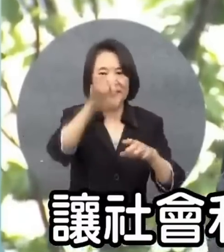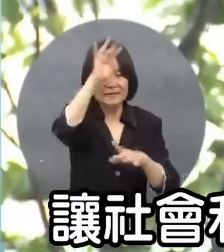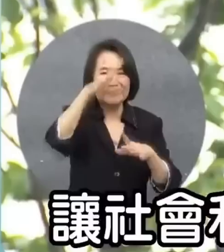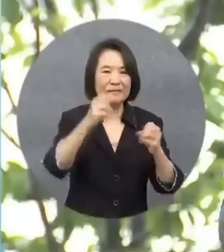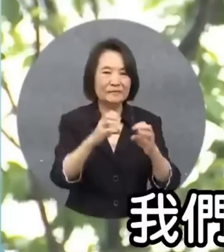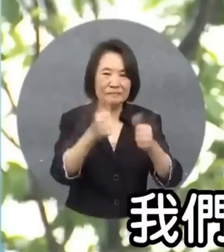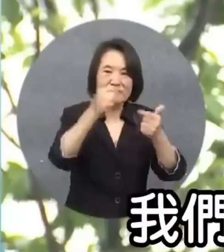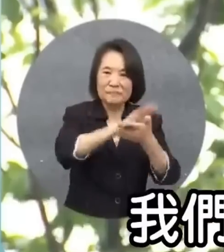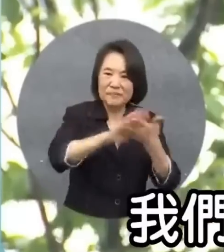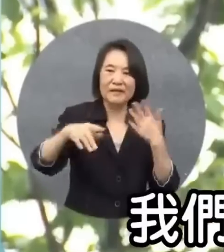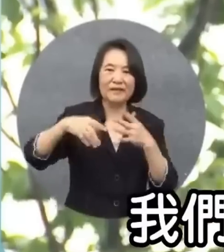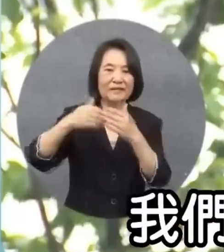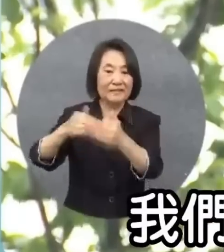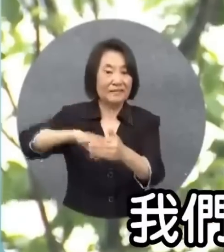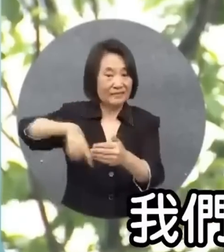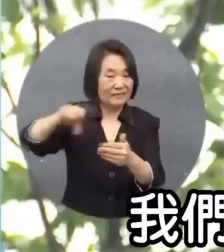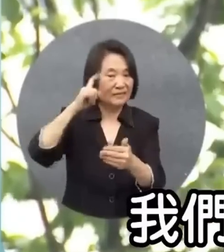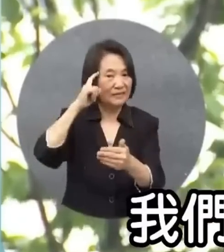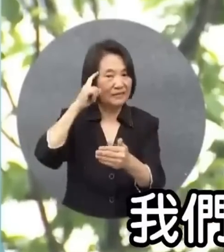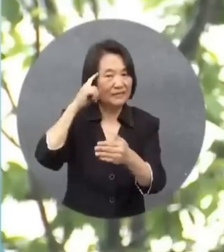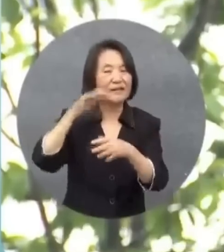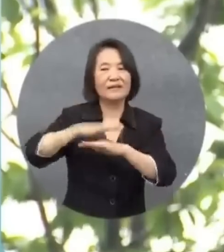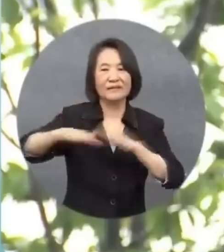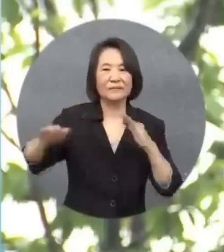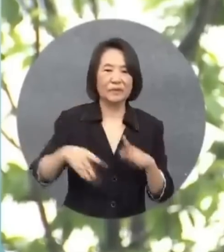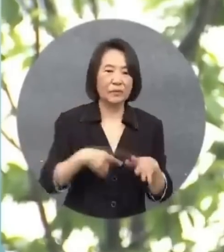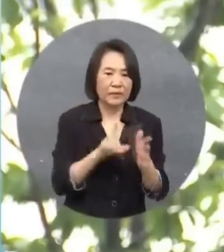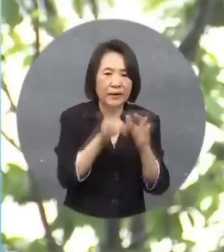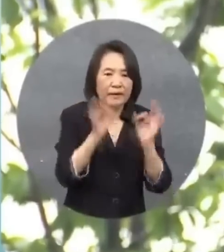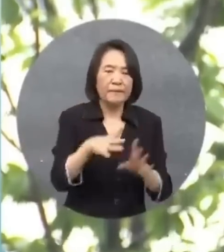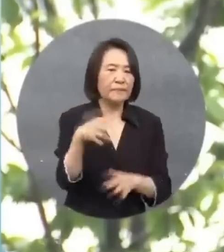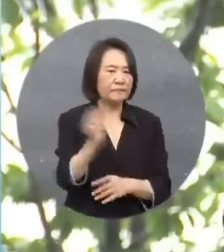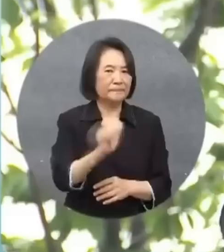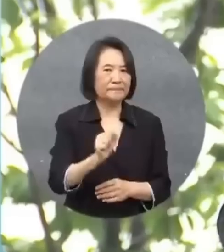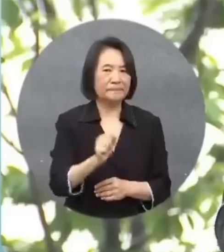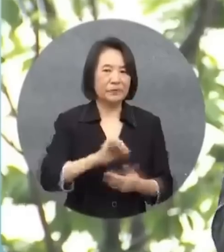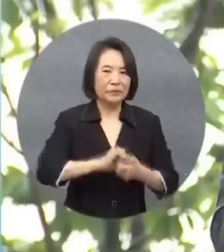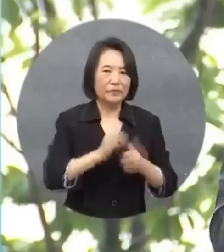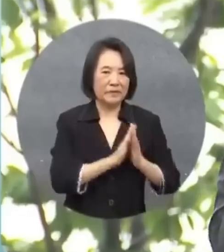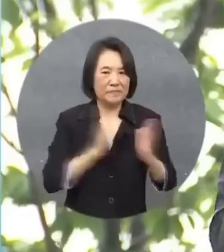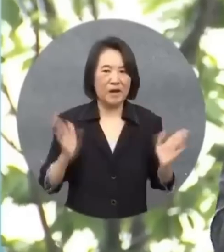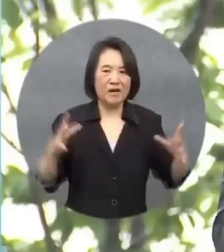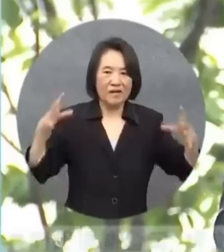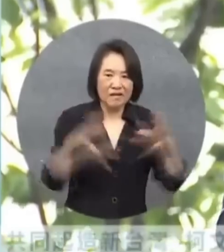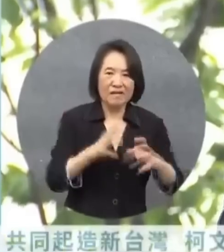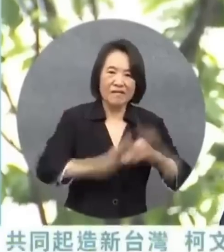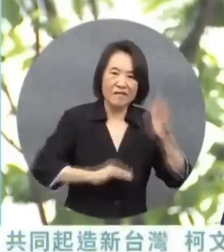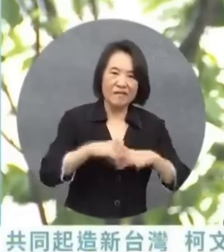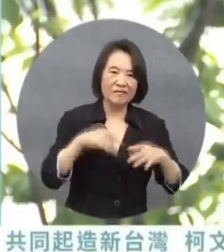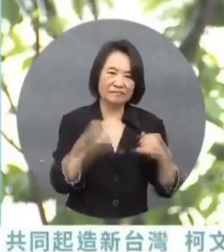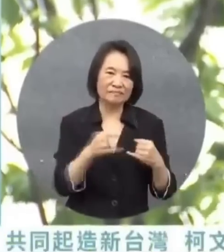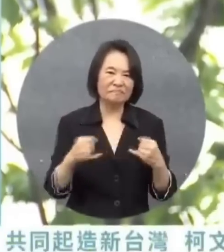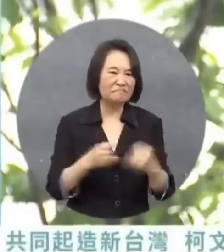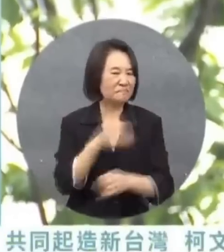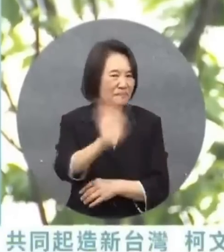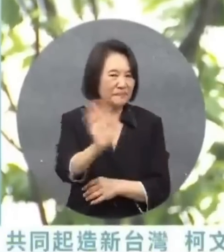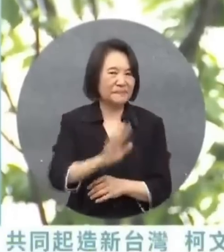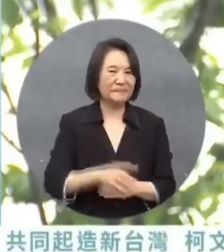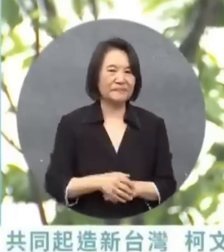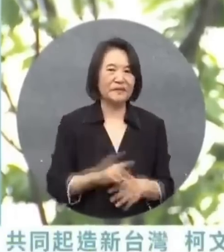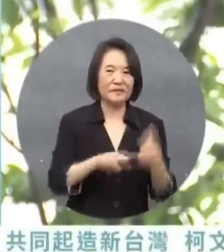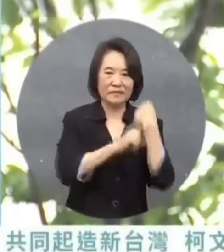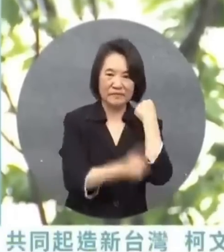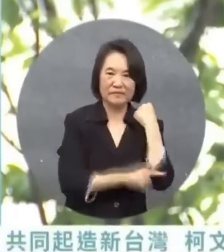岸和平。我们已经没有时间浪费了。我们要包容共生，不要彼此仇视；我们要法